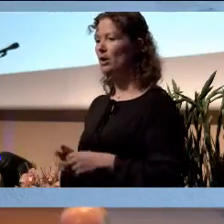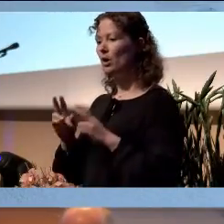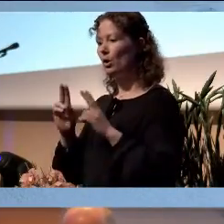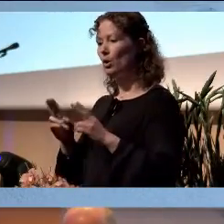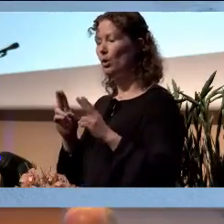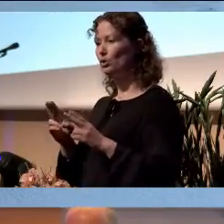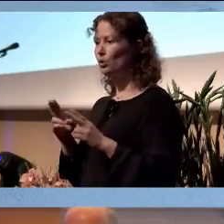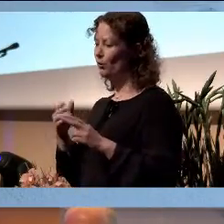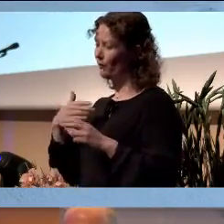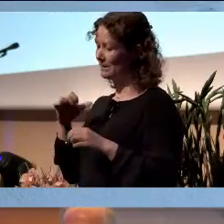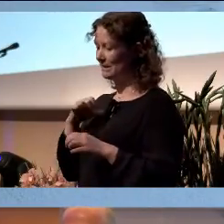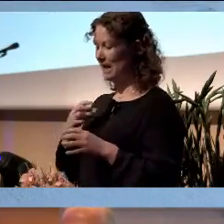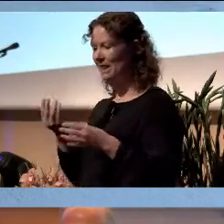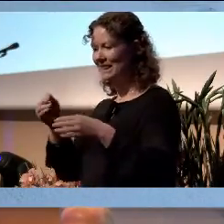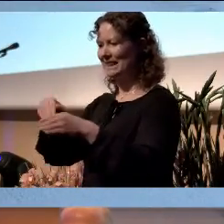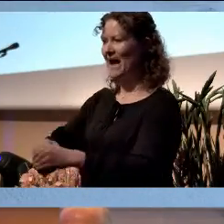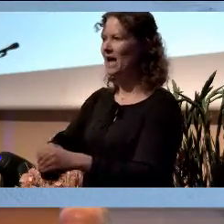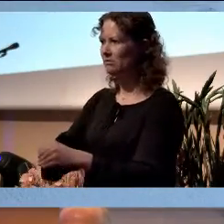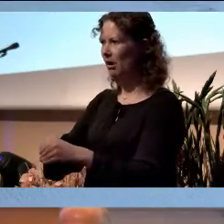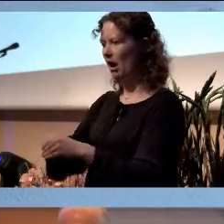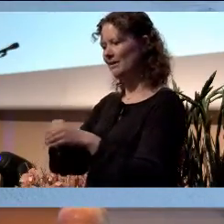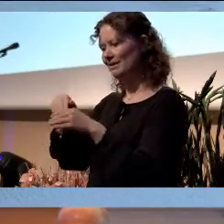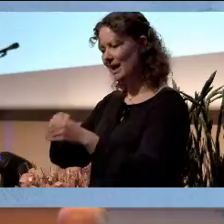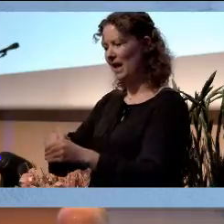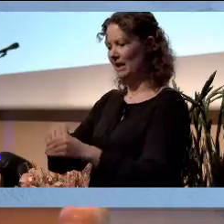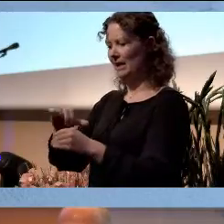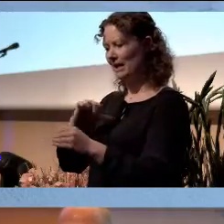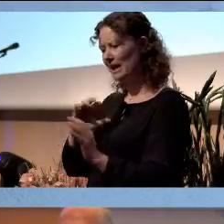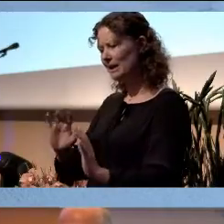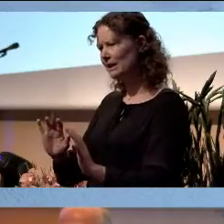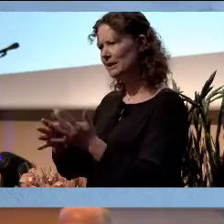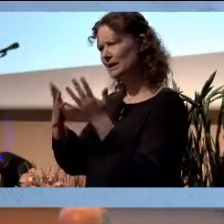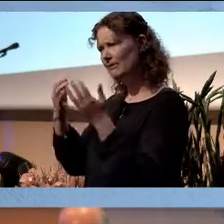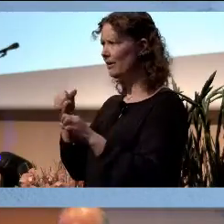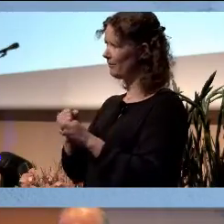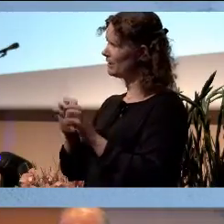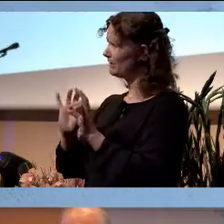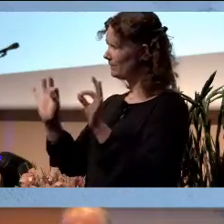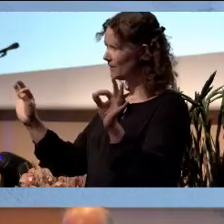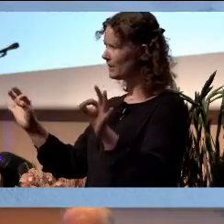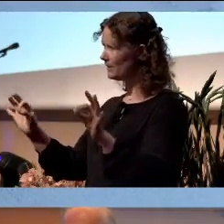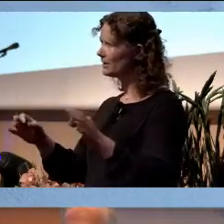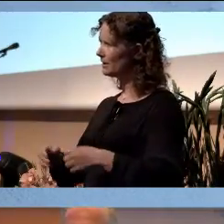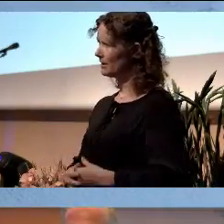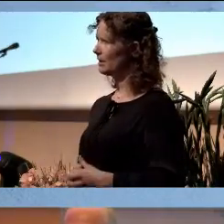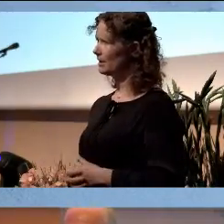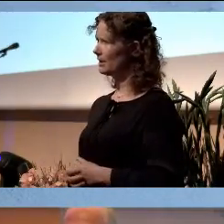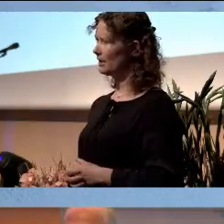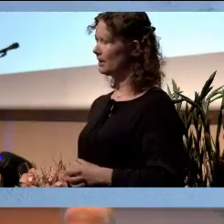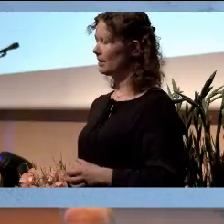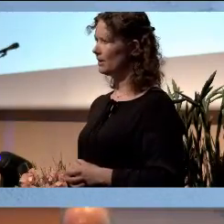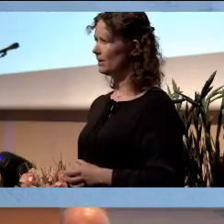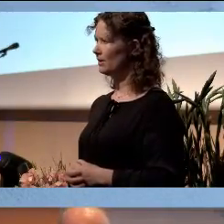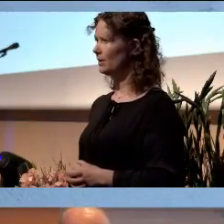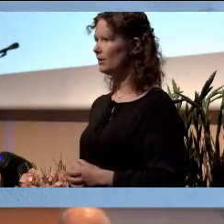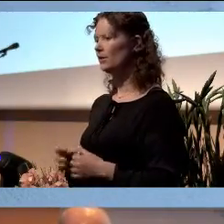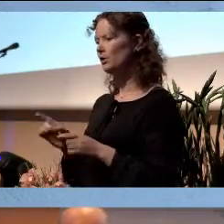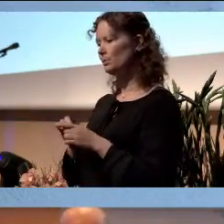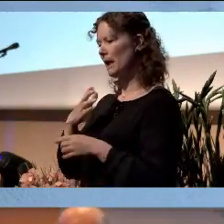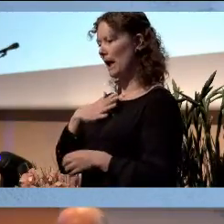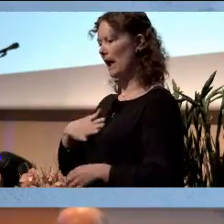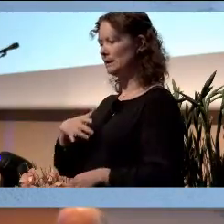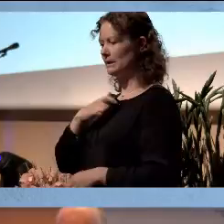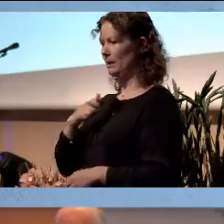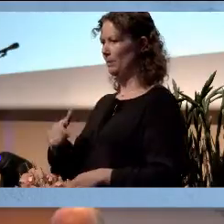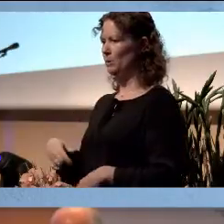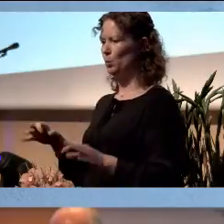minst, delta selv. Det å delta i sitt eget liv, det ganske fint. Det som helseministeren